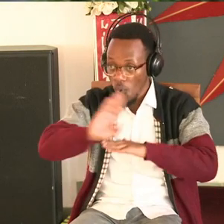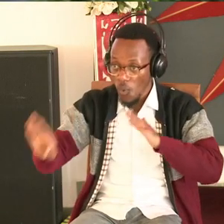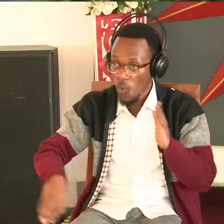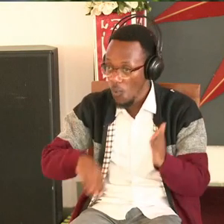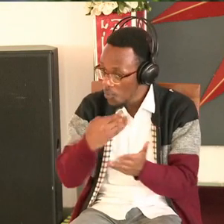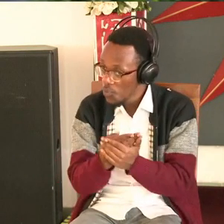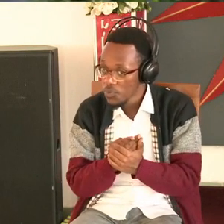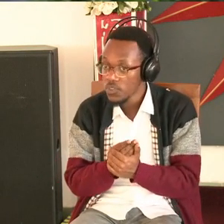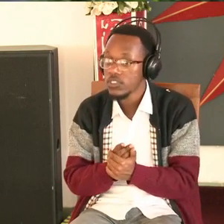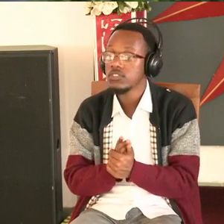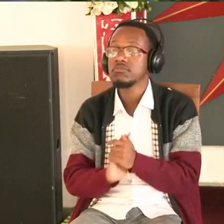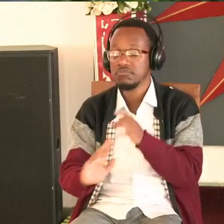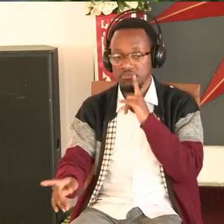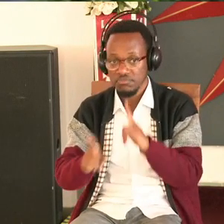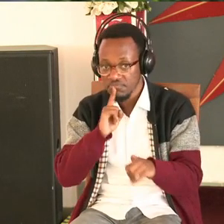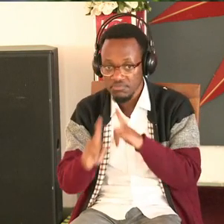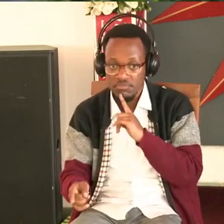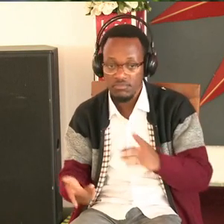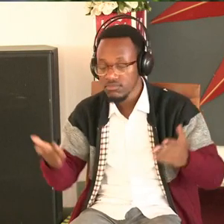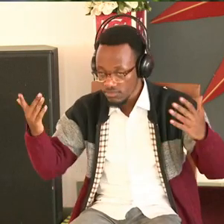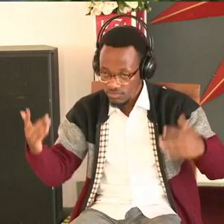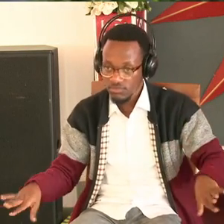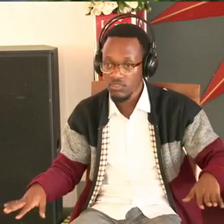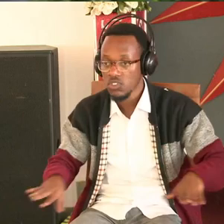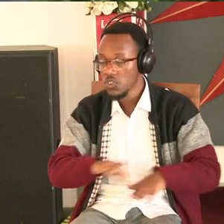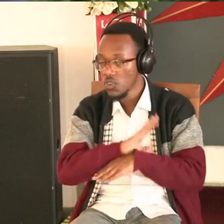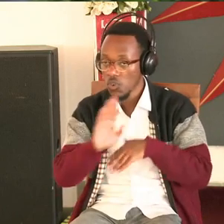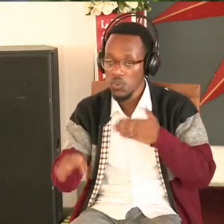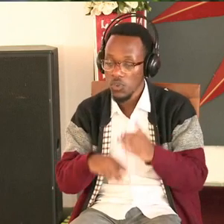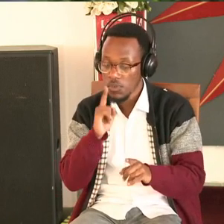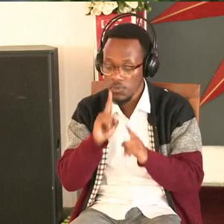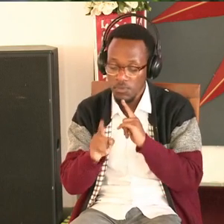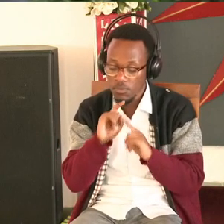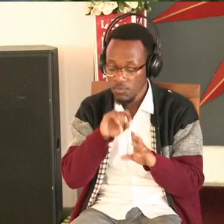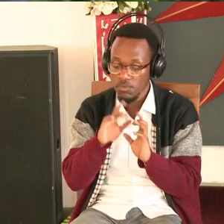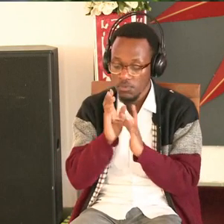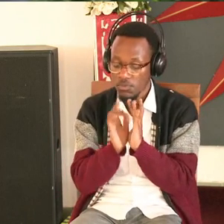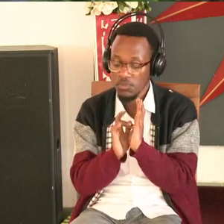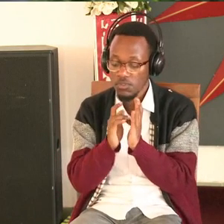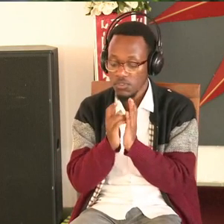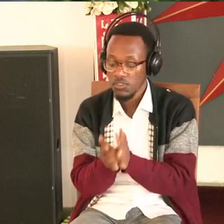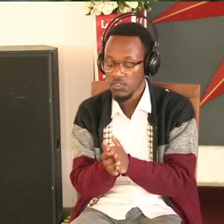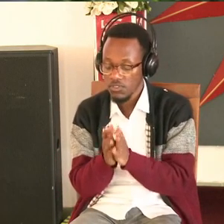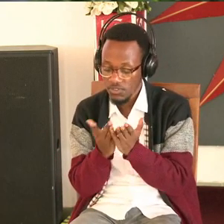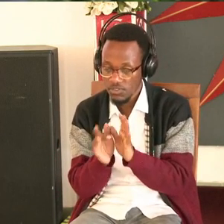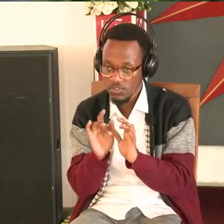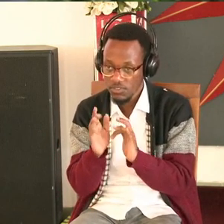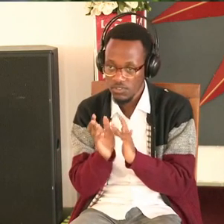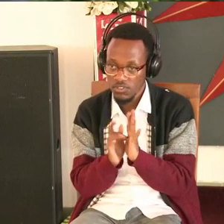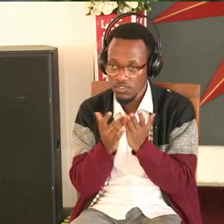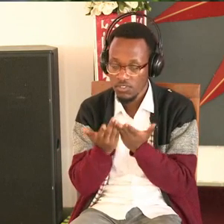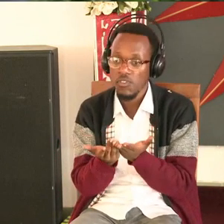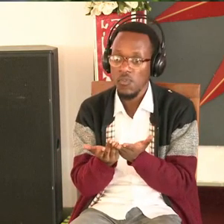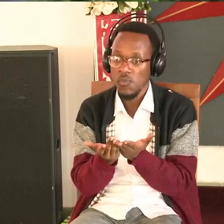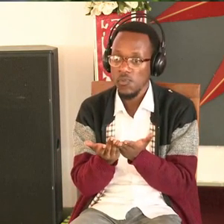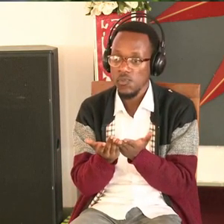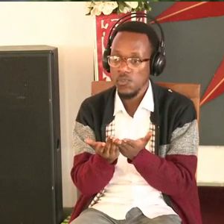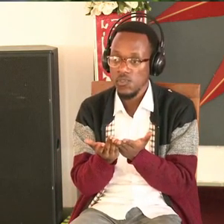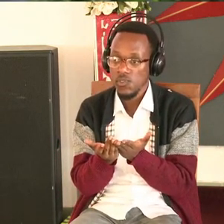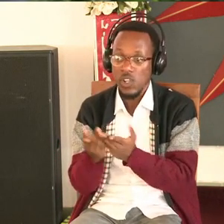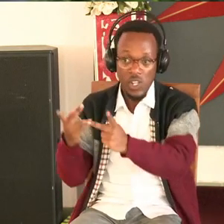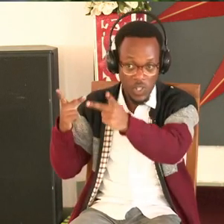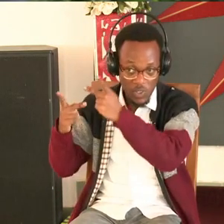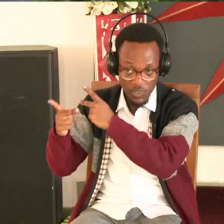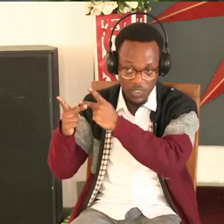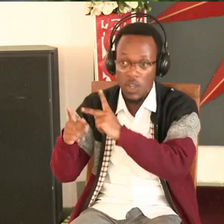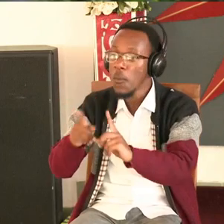byose byaravuzwe ibyavuzwe mu buhanuzi byose bigomba kugera